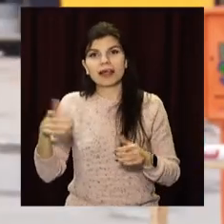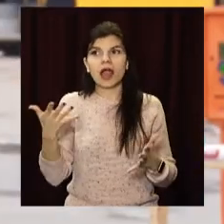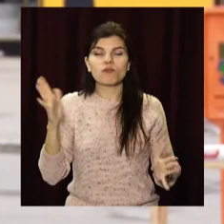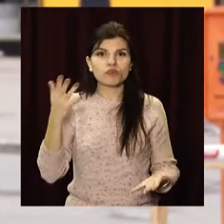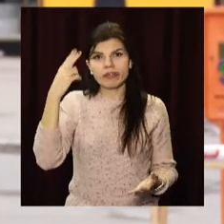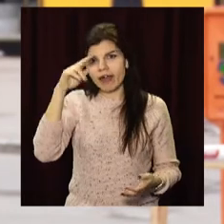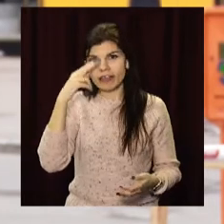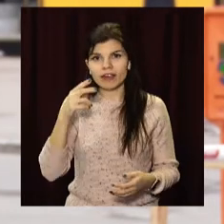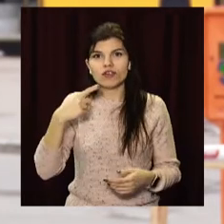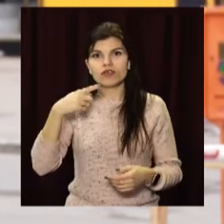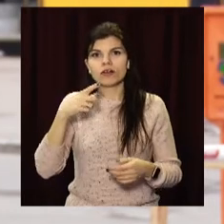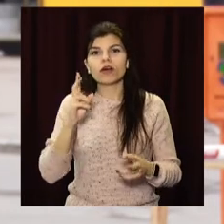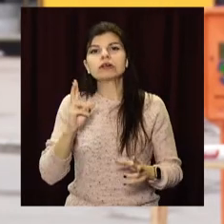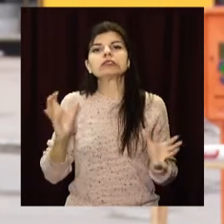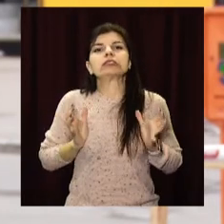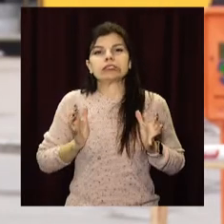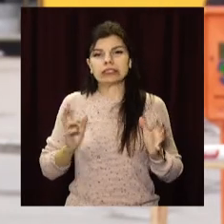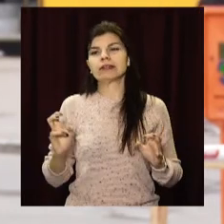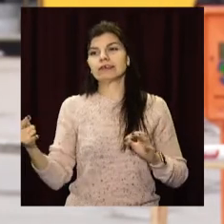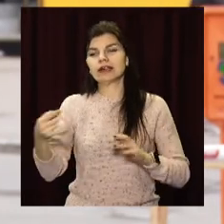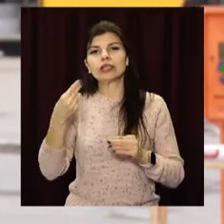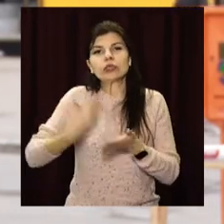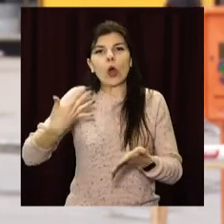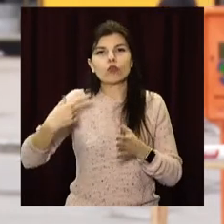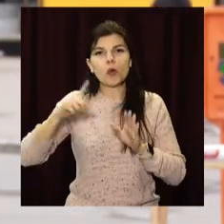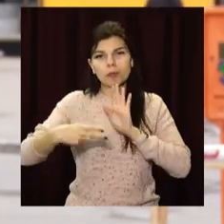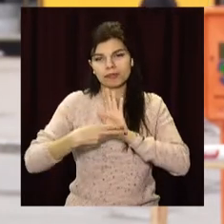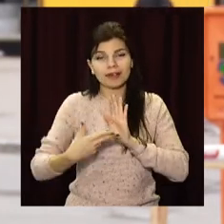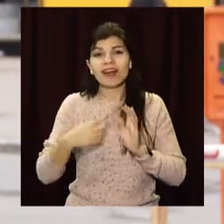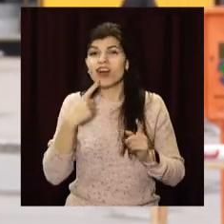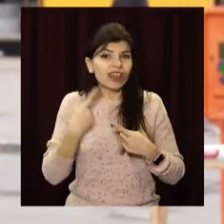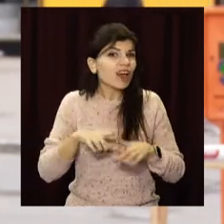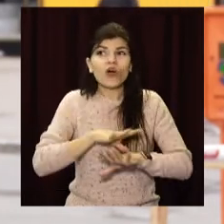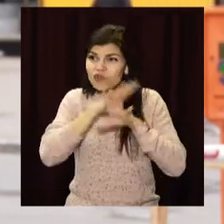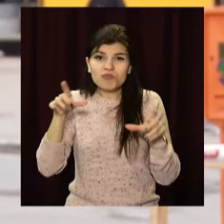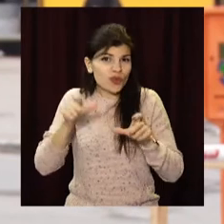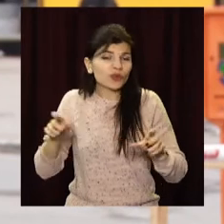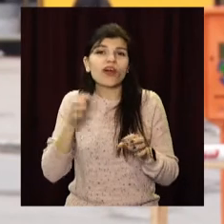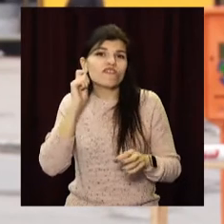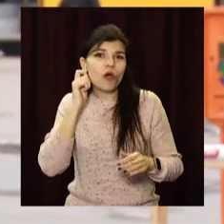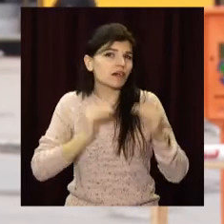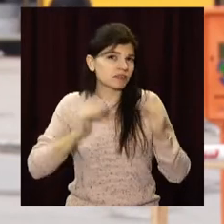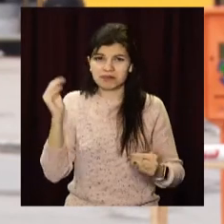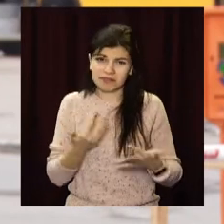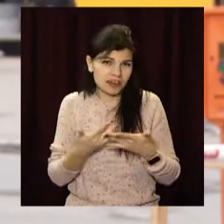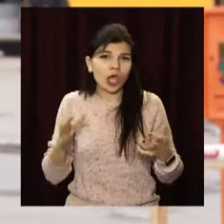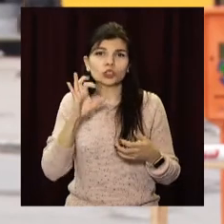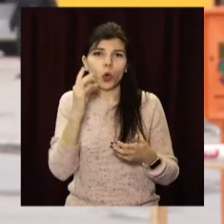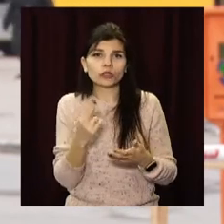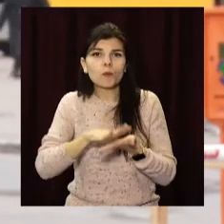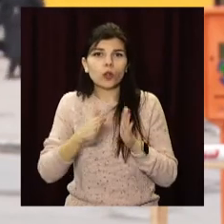с дорогими номерами паркуется. Вот. Это для всех жителей, для любого контингента, возраста и социального